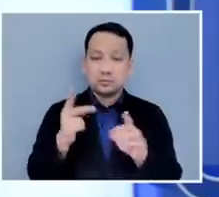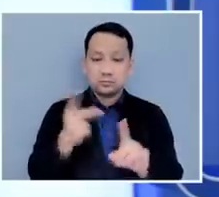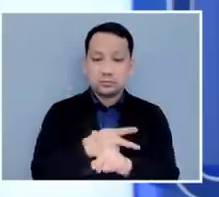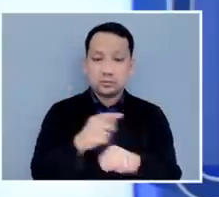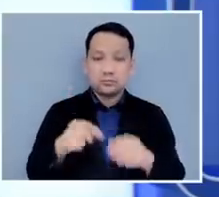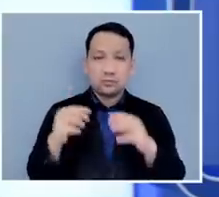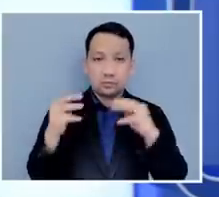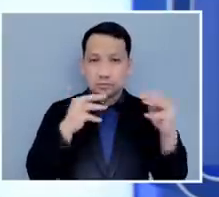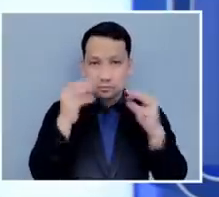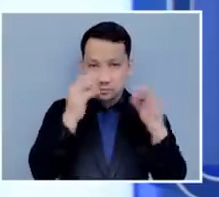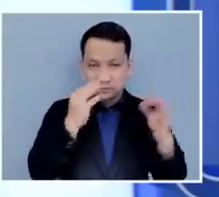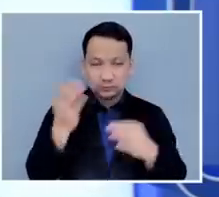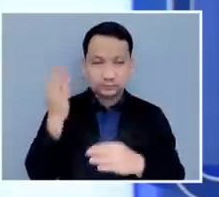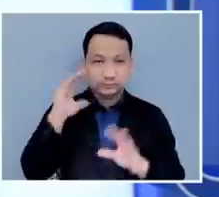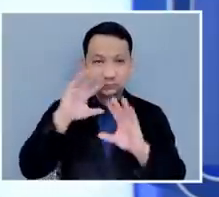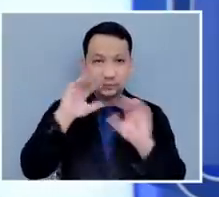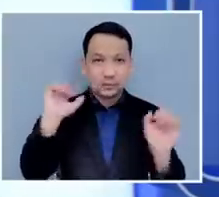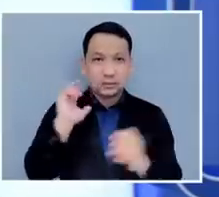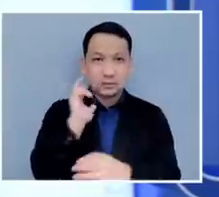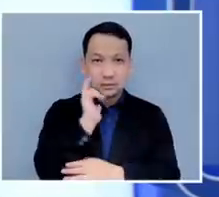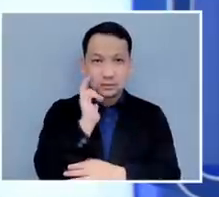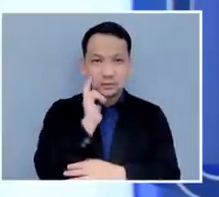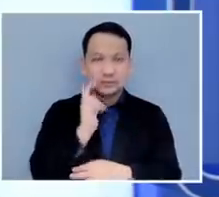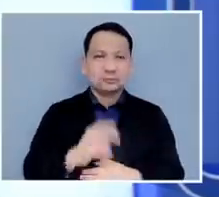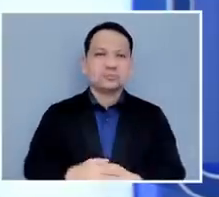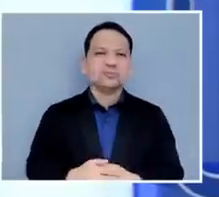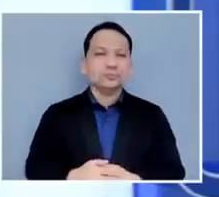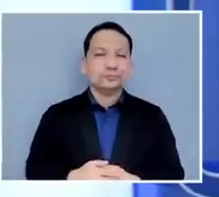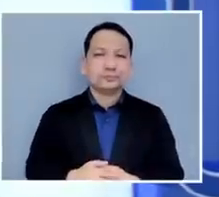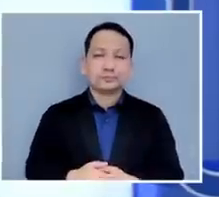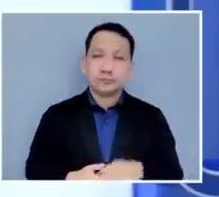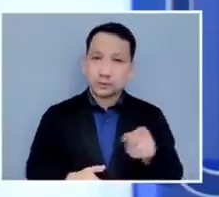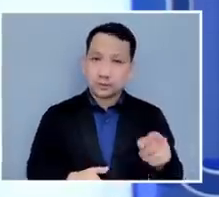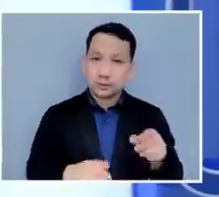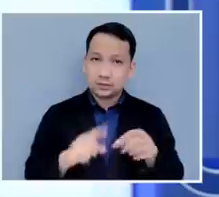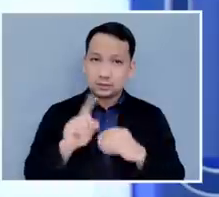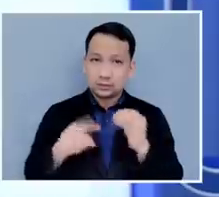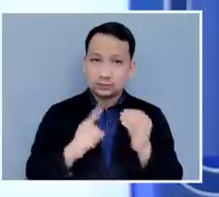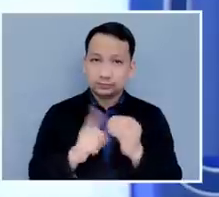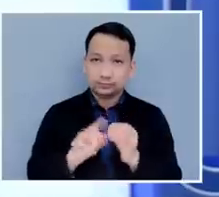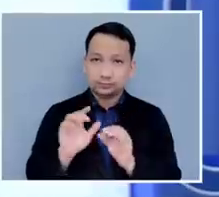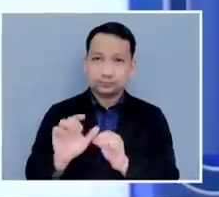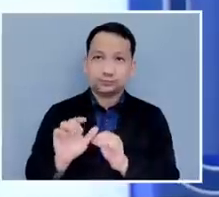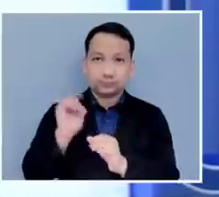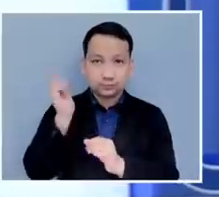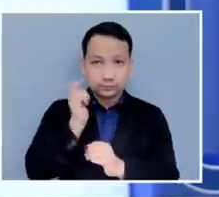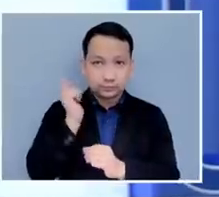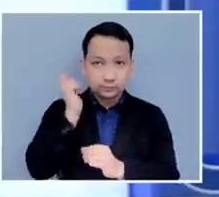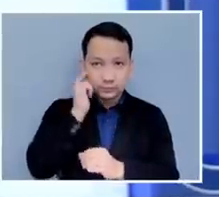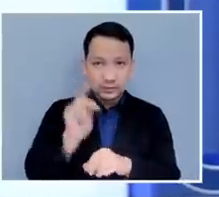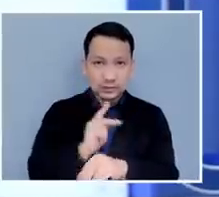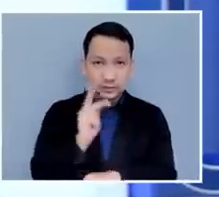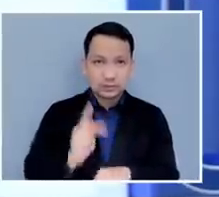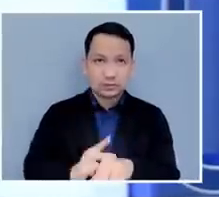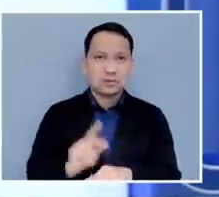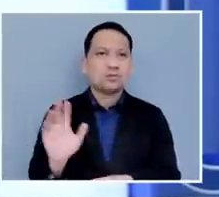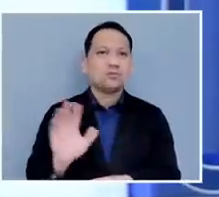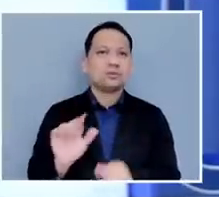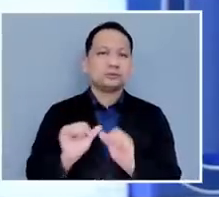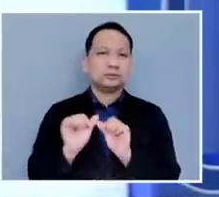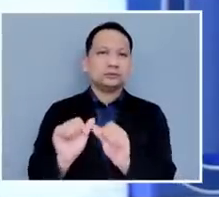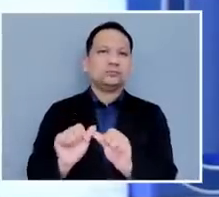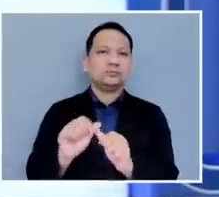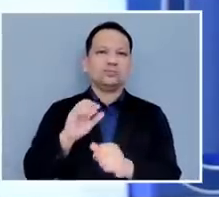on drugs ni dating Pangulong Rodrigo Duterte. Sa gitna ito ng apela ng pamahalaan ng Pilipinas na huwag nang ituloy ng